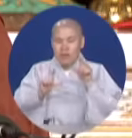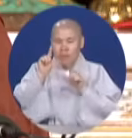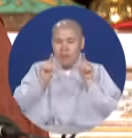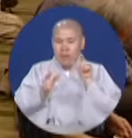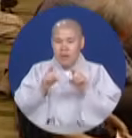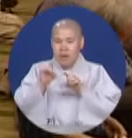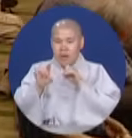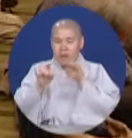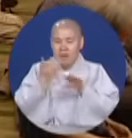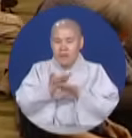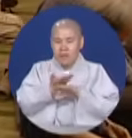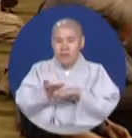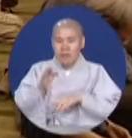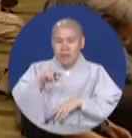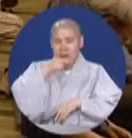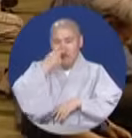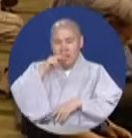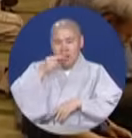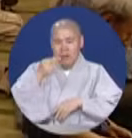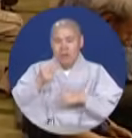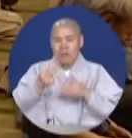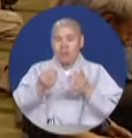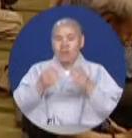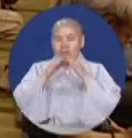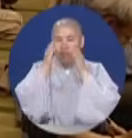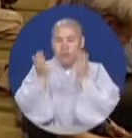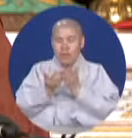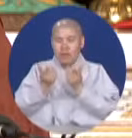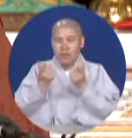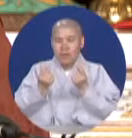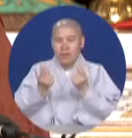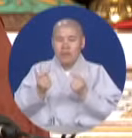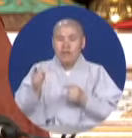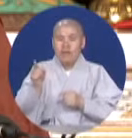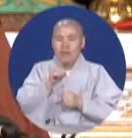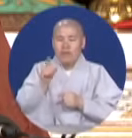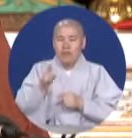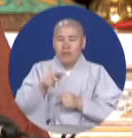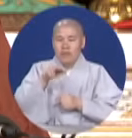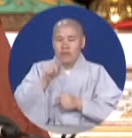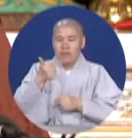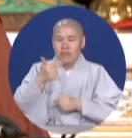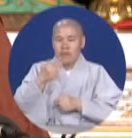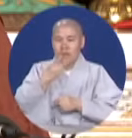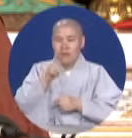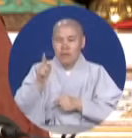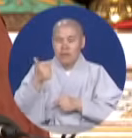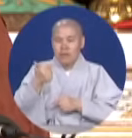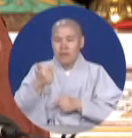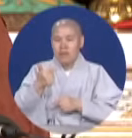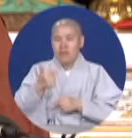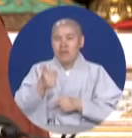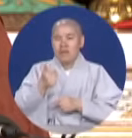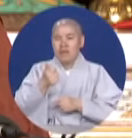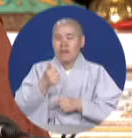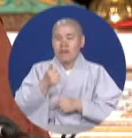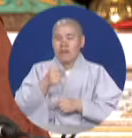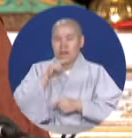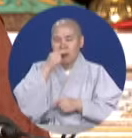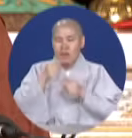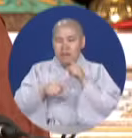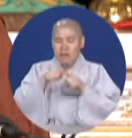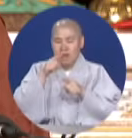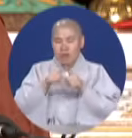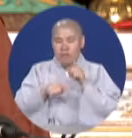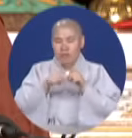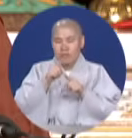똑같다. 그러면 어떤 것이 전단향이고 어떤 것이 전단향기냐? 우리 하나하나가 전부